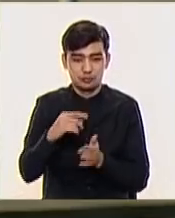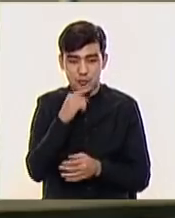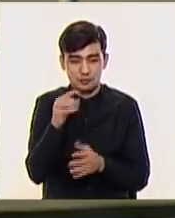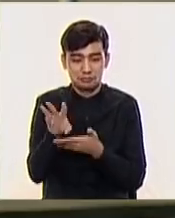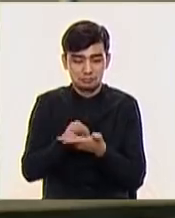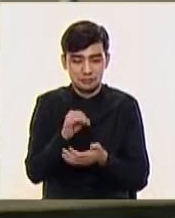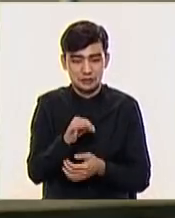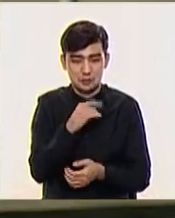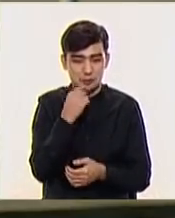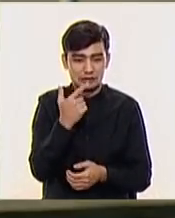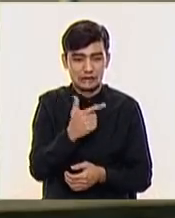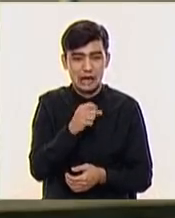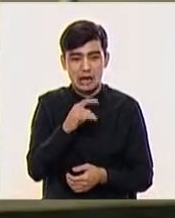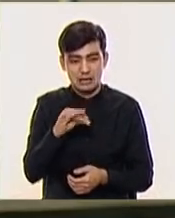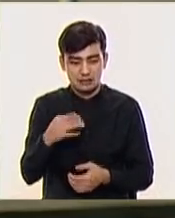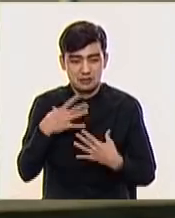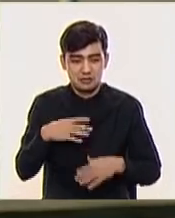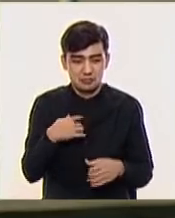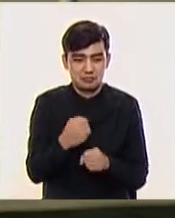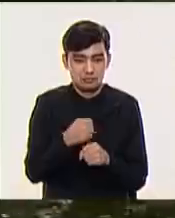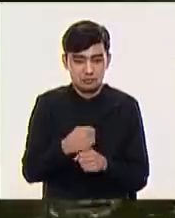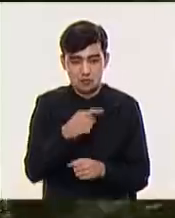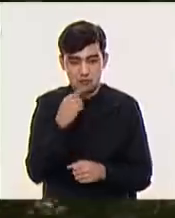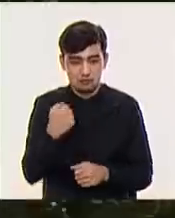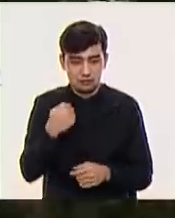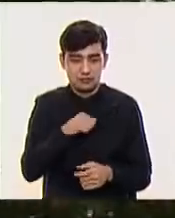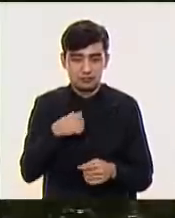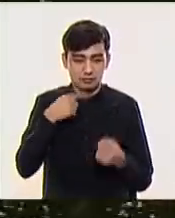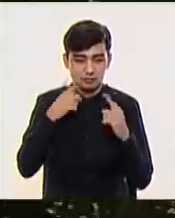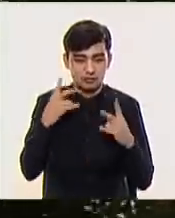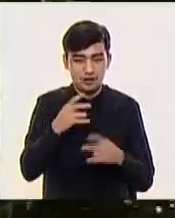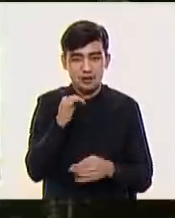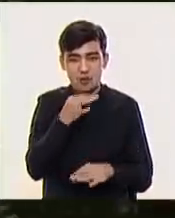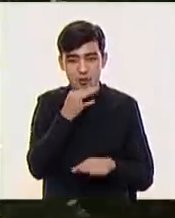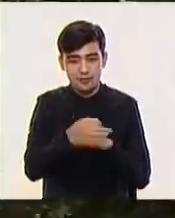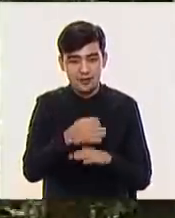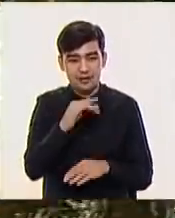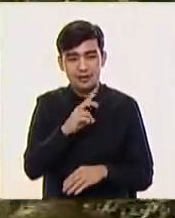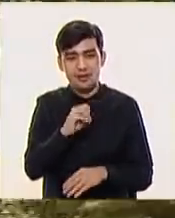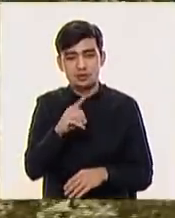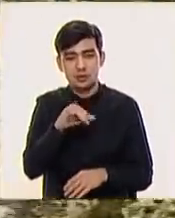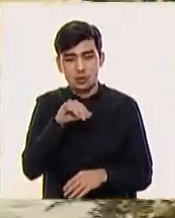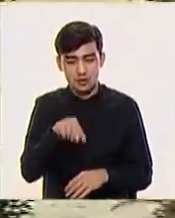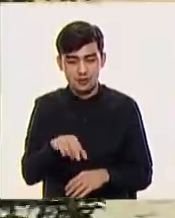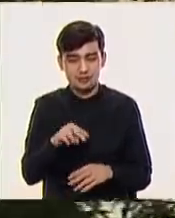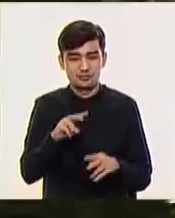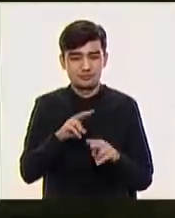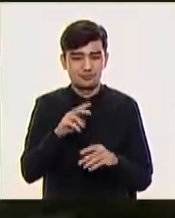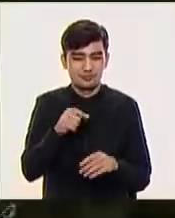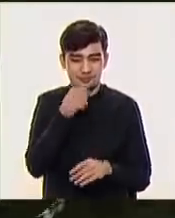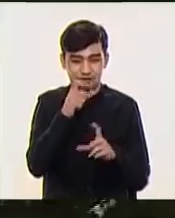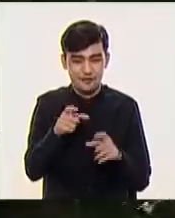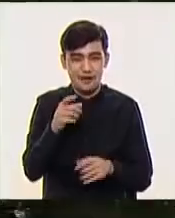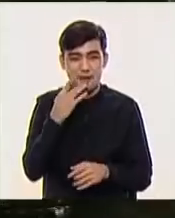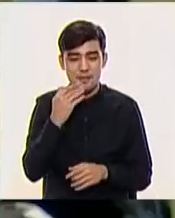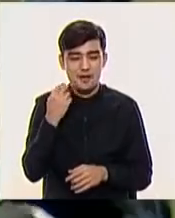біз сол орыс тілінің ықпалымен жүрген күйі жүре беруіміз керек? Кітаптың жауапты редакторы Назгүл әншіге ағылшын тілін